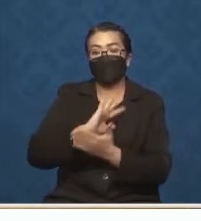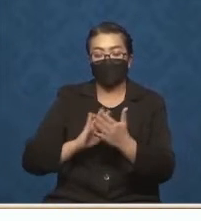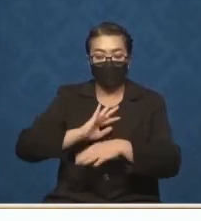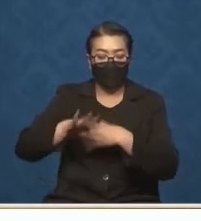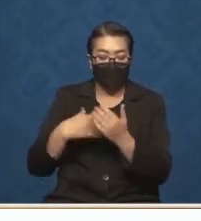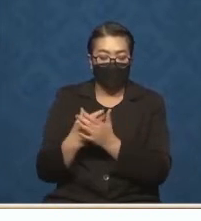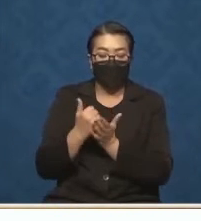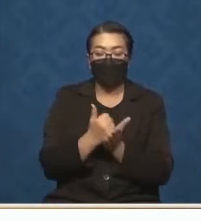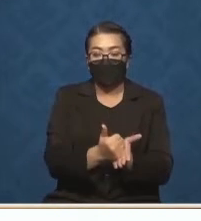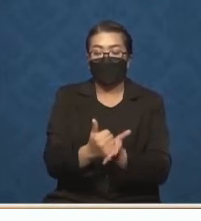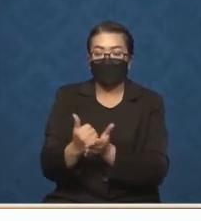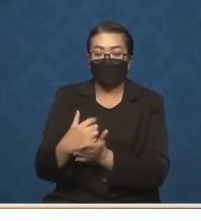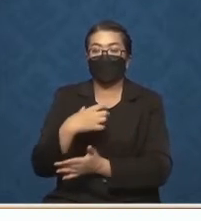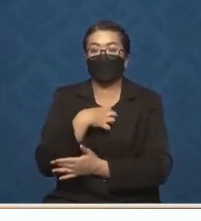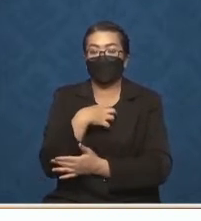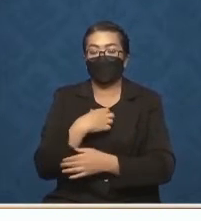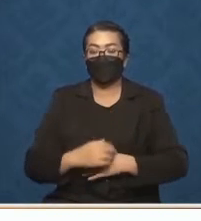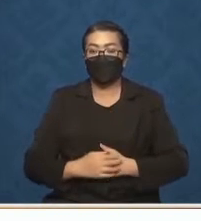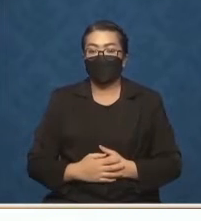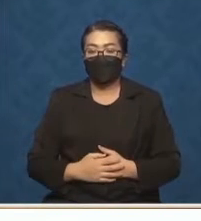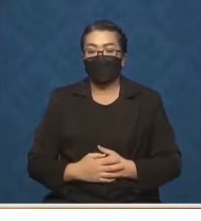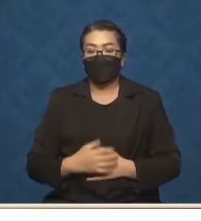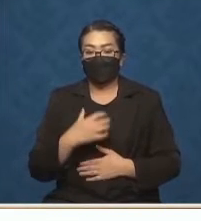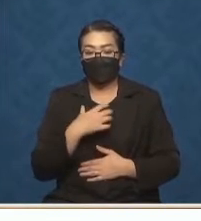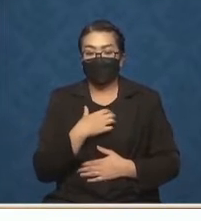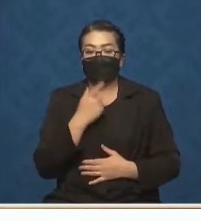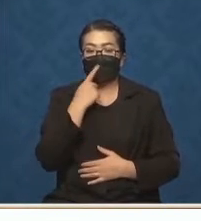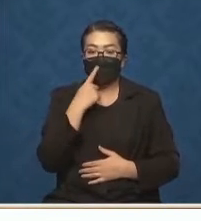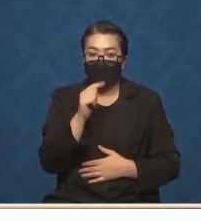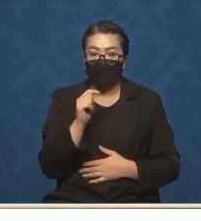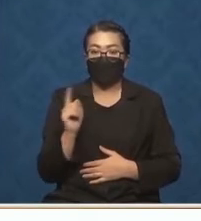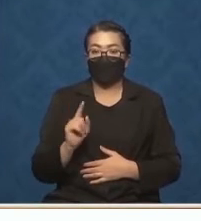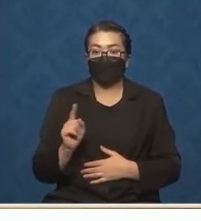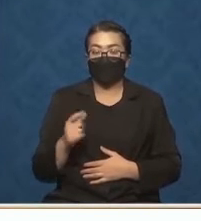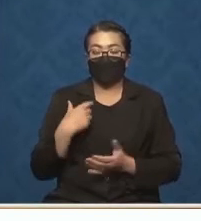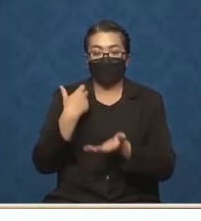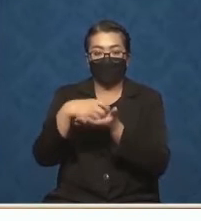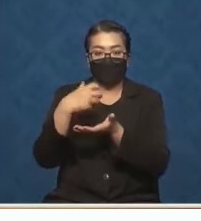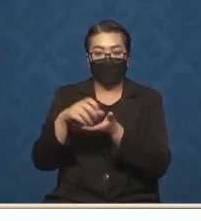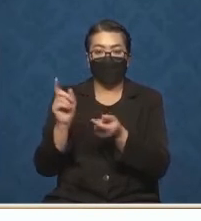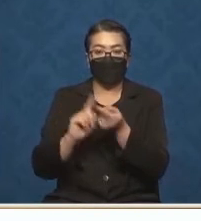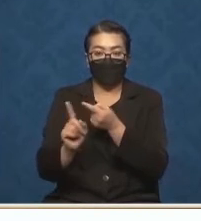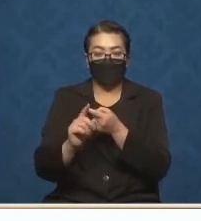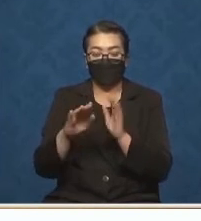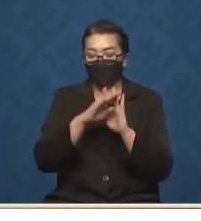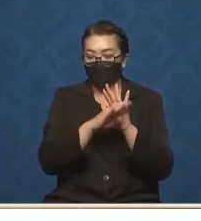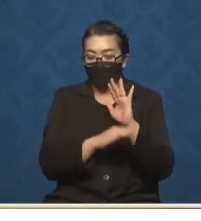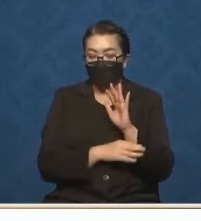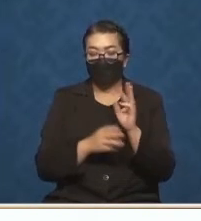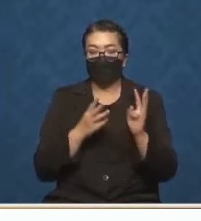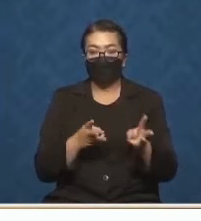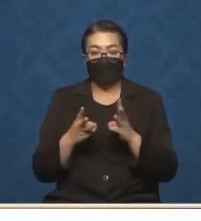บอ่อประเด็นที่หวมาตอบคลาๆนะครับคือรากจะมาเล่ากระบวนการที่